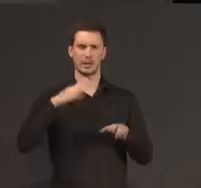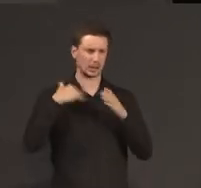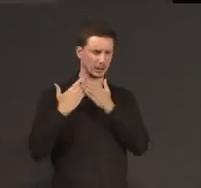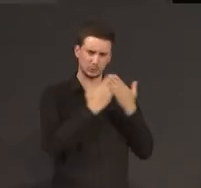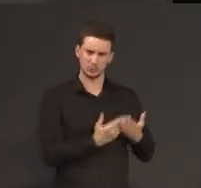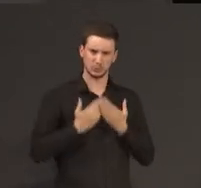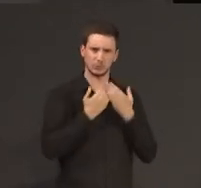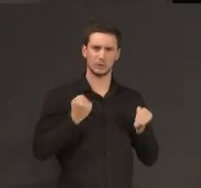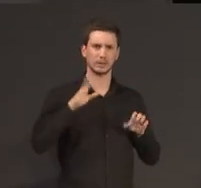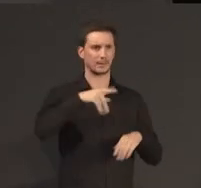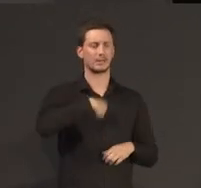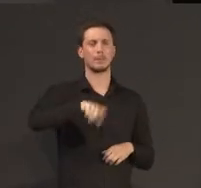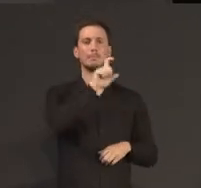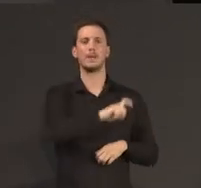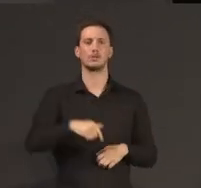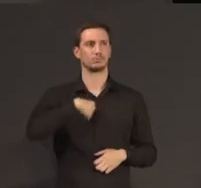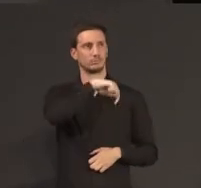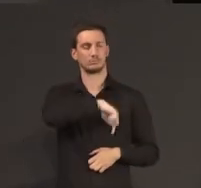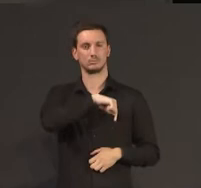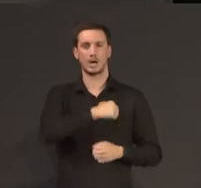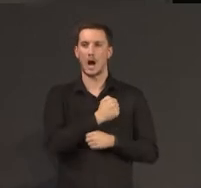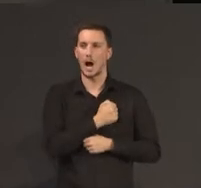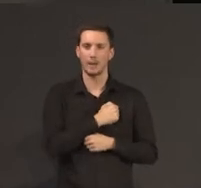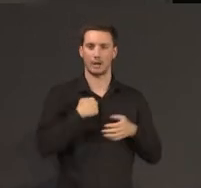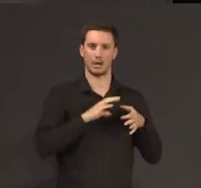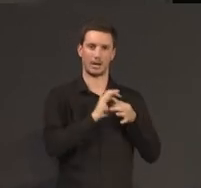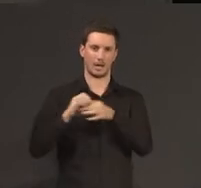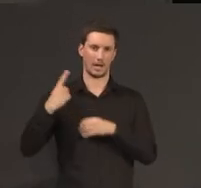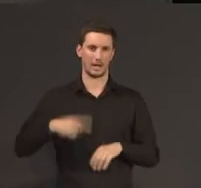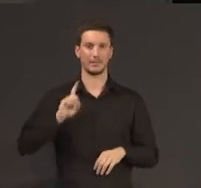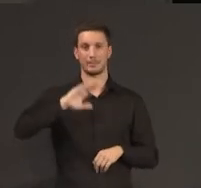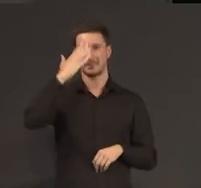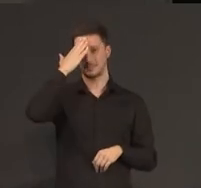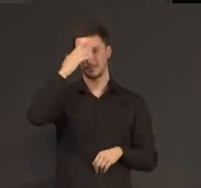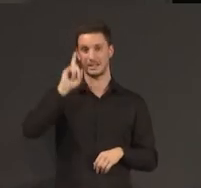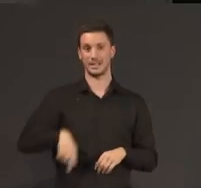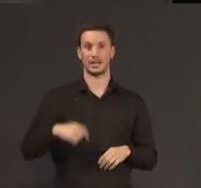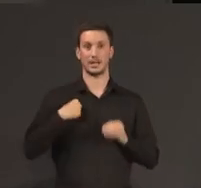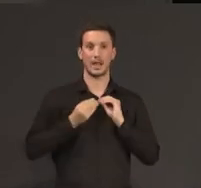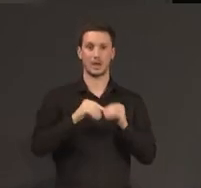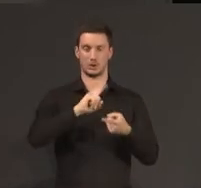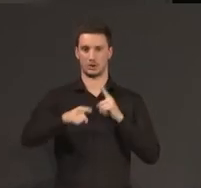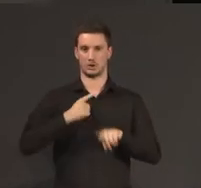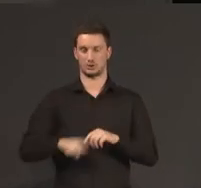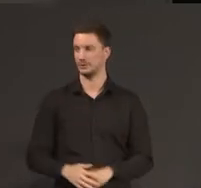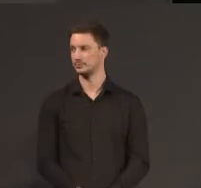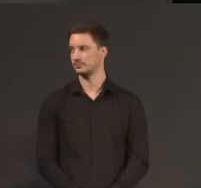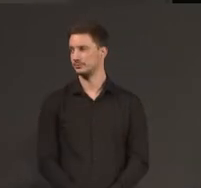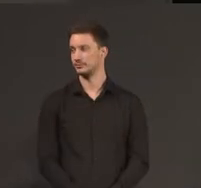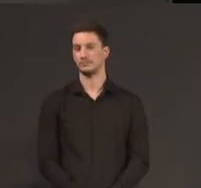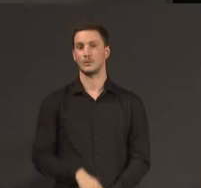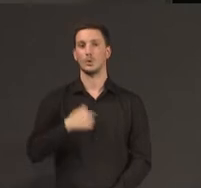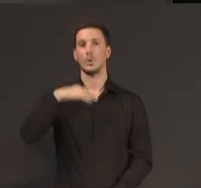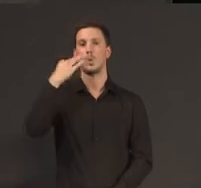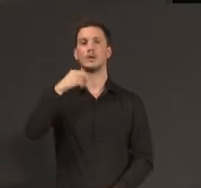siguem, som gent que estima, que es fa estimar molt i, sobretot, que estimem el que fem. Només